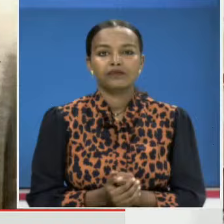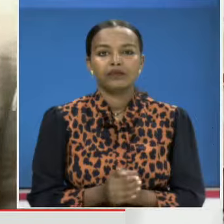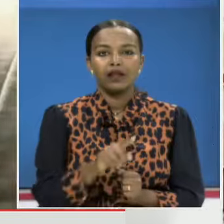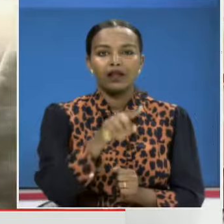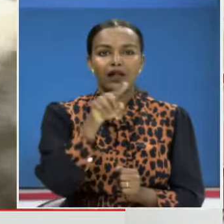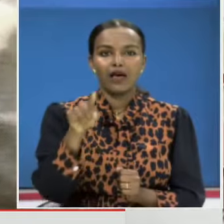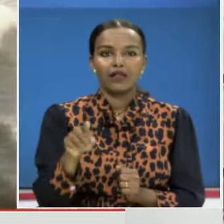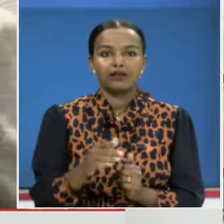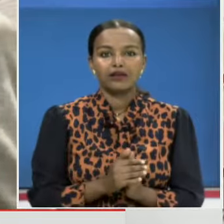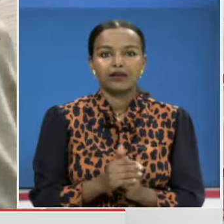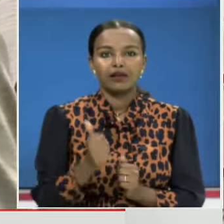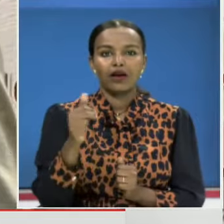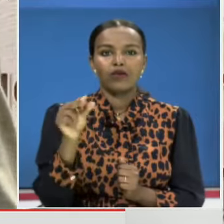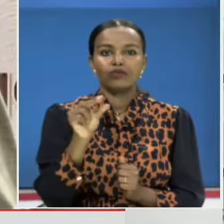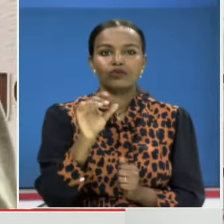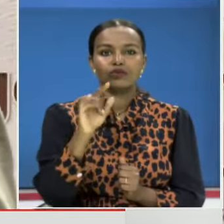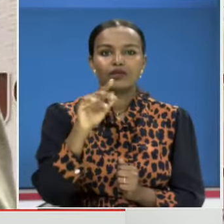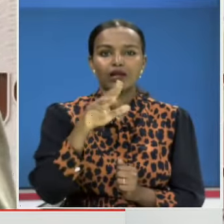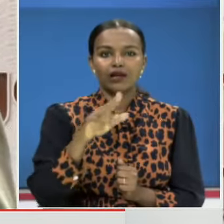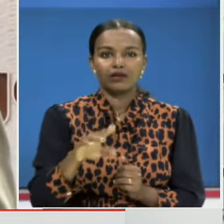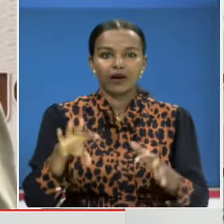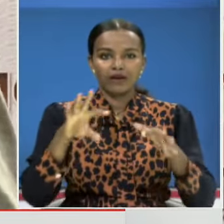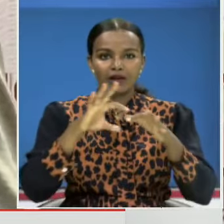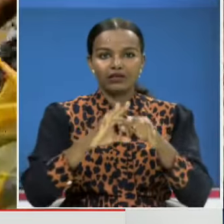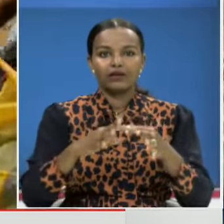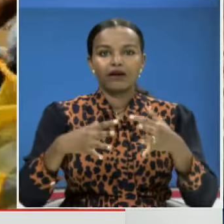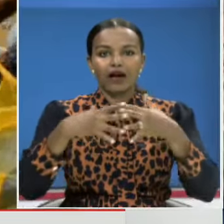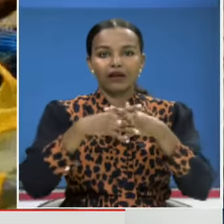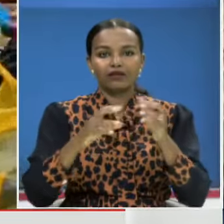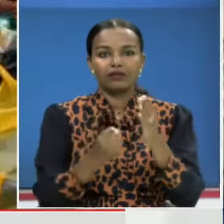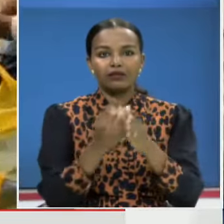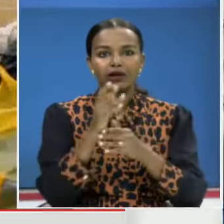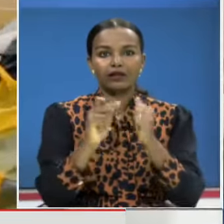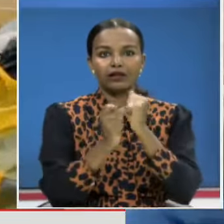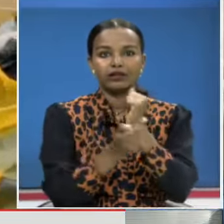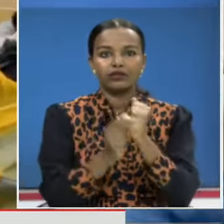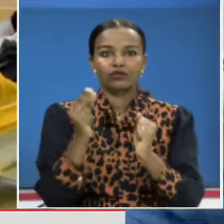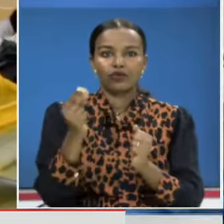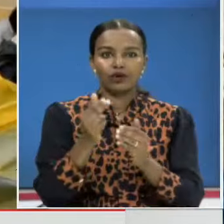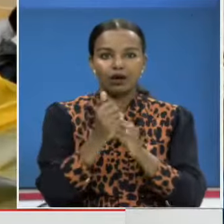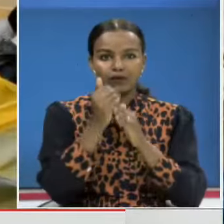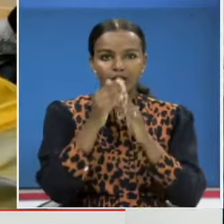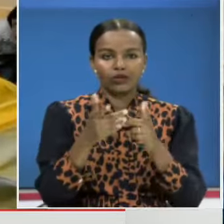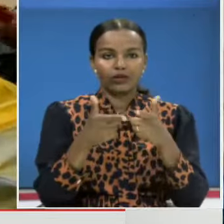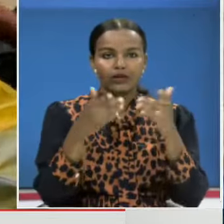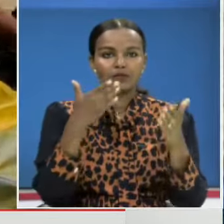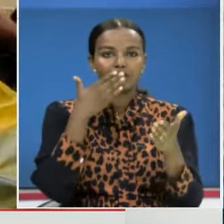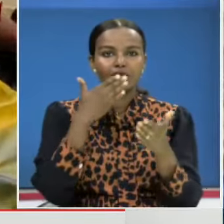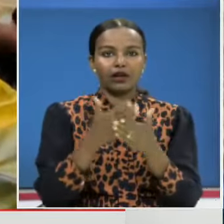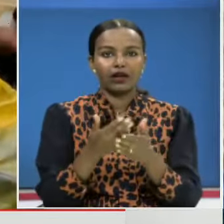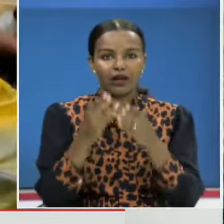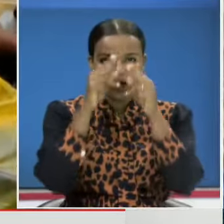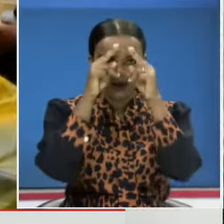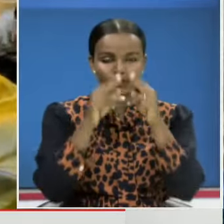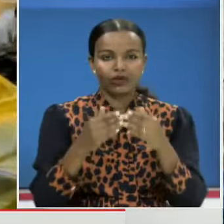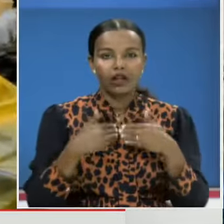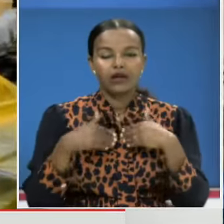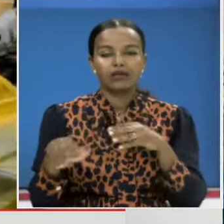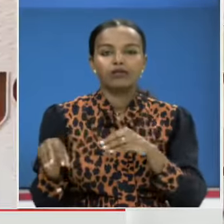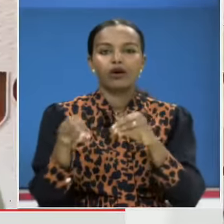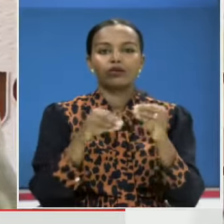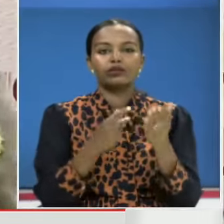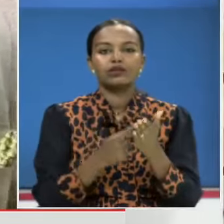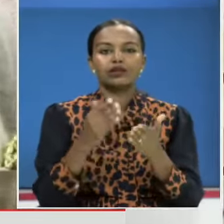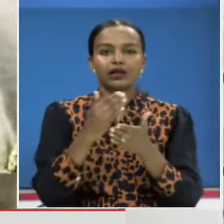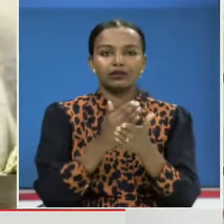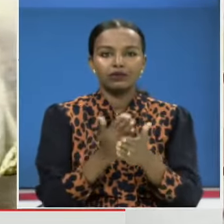ለእናንተ ለአቡዘር የማህበረሰብ አቀፍ ልማት ድርጅት ቦርድ አመራሮች ትልቅ ምስጋናና አክብሮት አለኝ። ተማሪዎችም ይህን